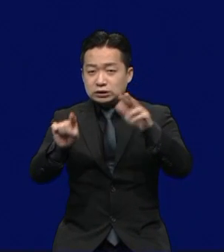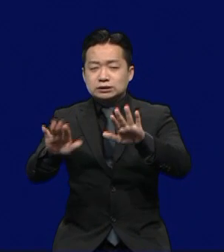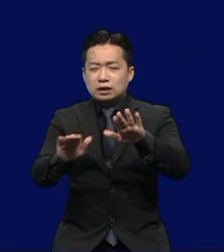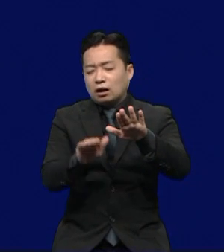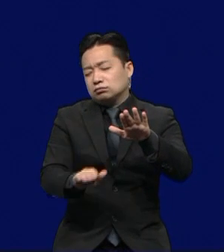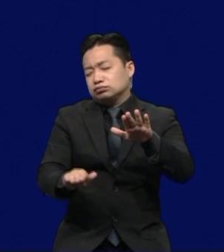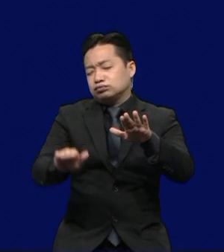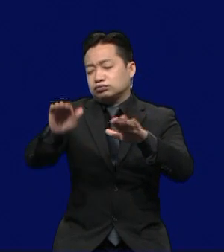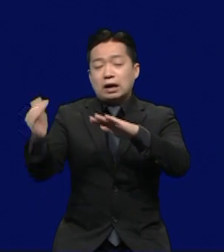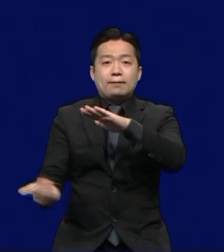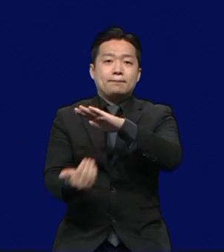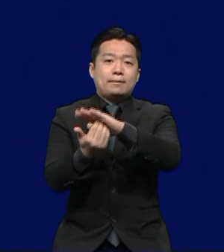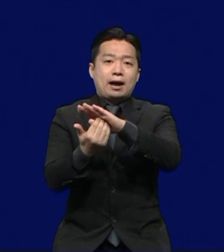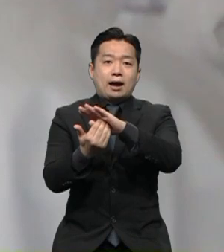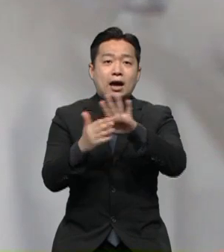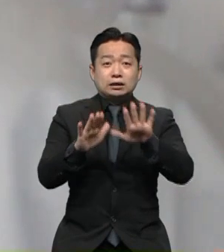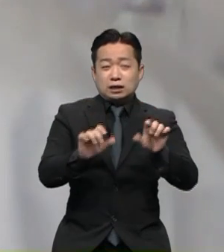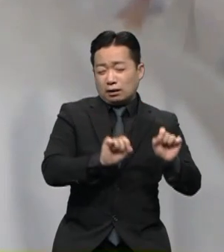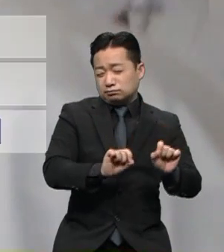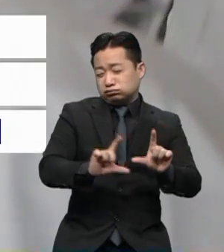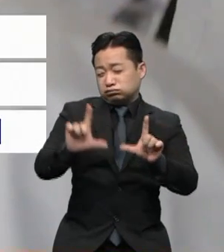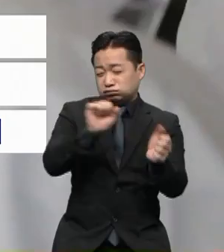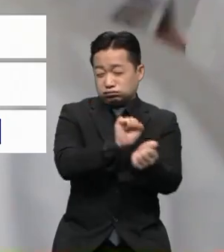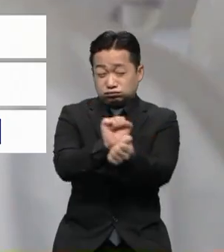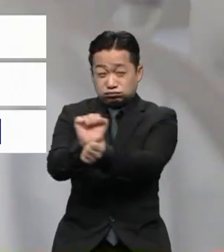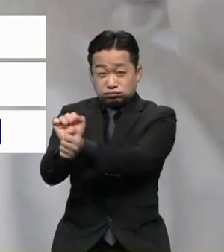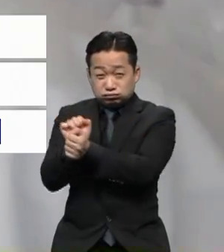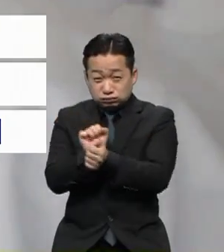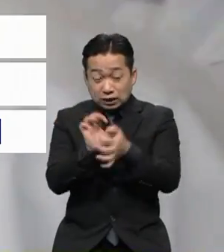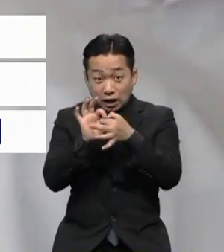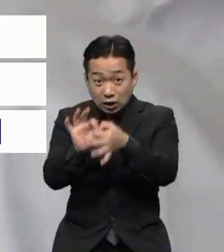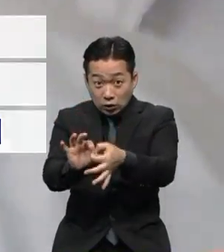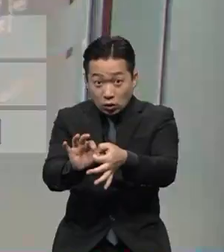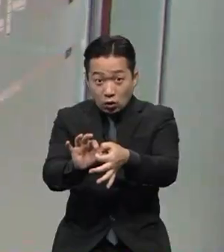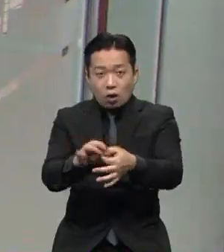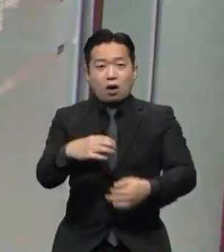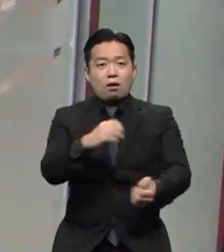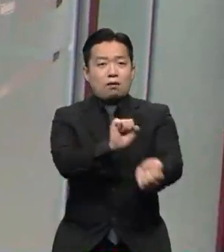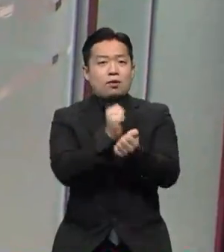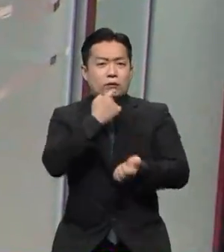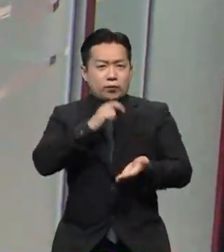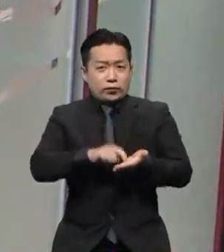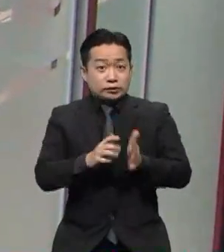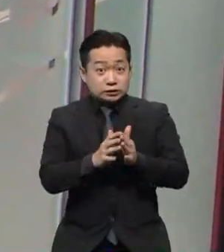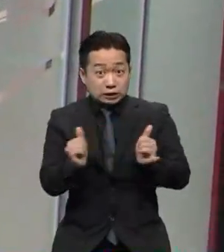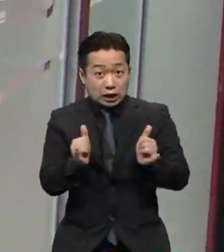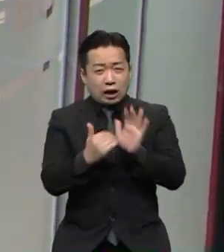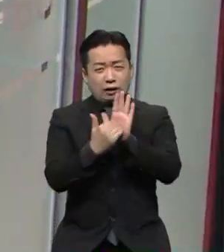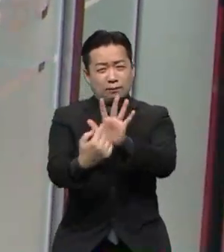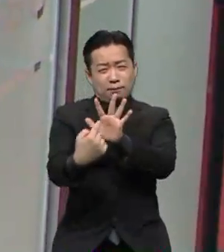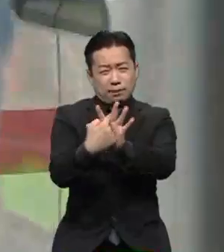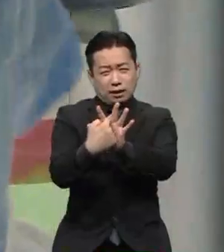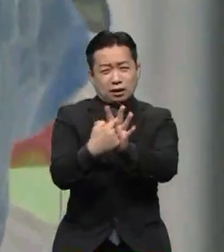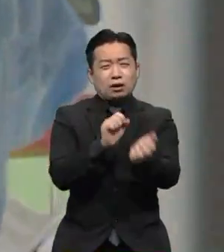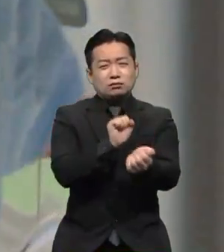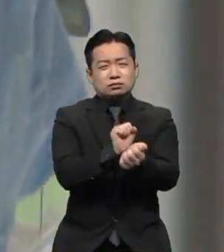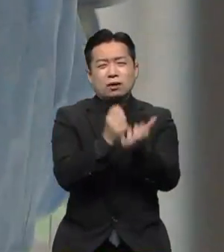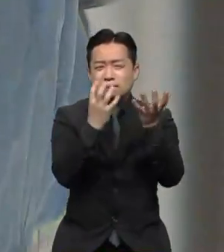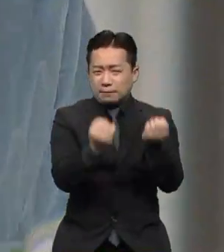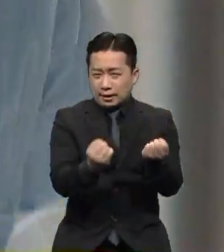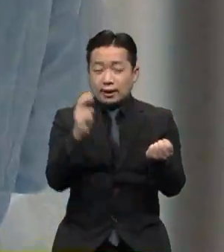등 지금처럼 대규모 유행이 계속되면 감염 취약층 중심으로 돌파 감염 우려도 커질 수밖에